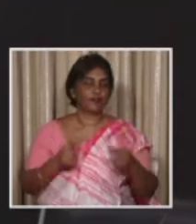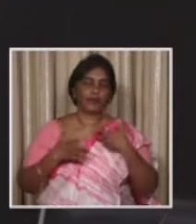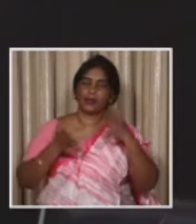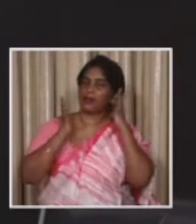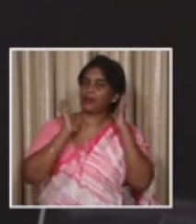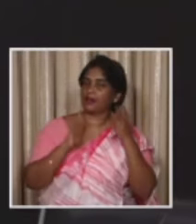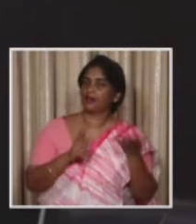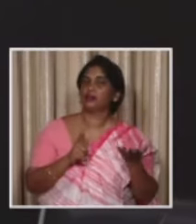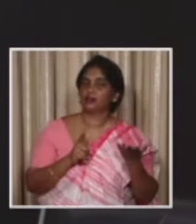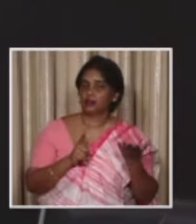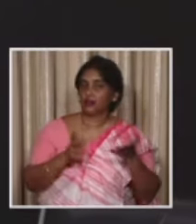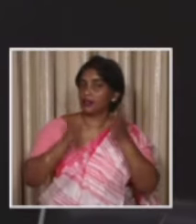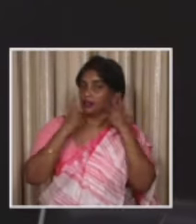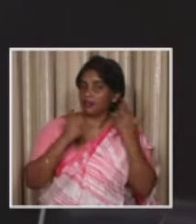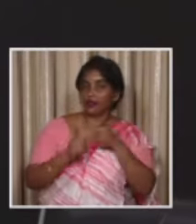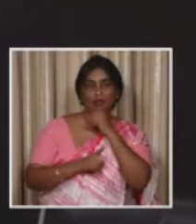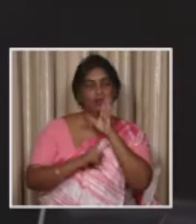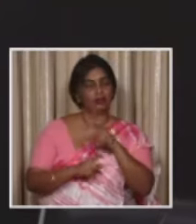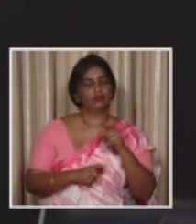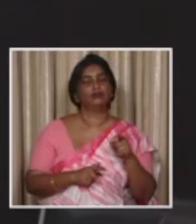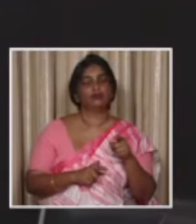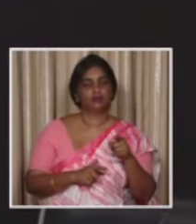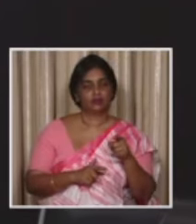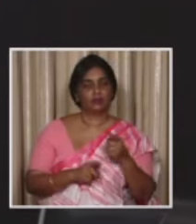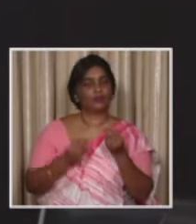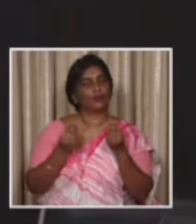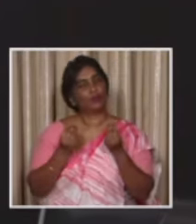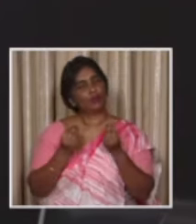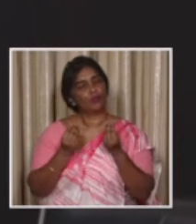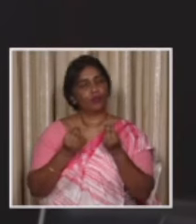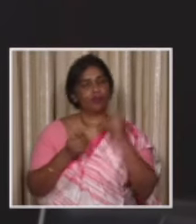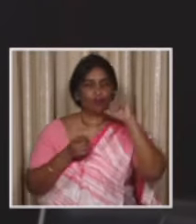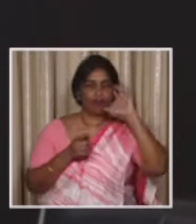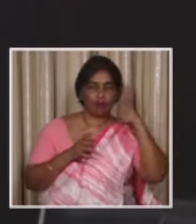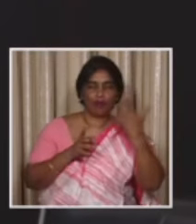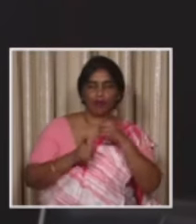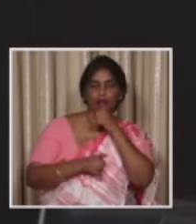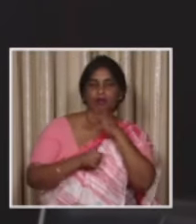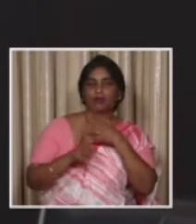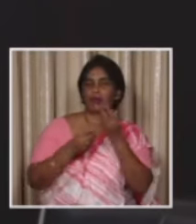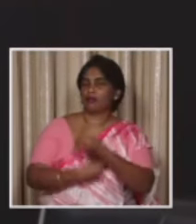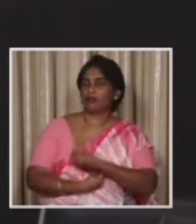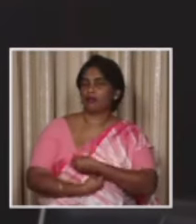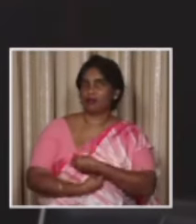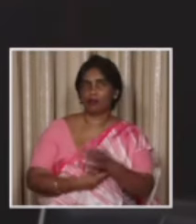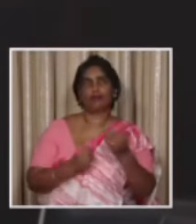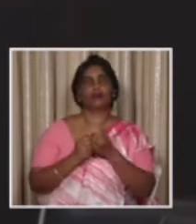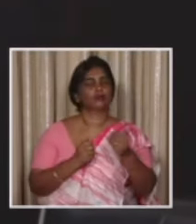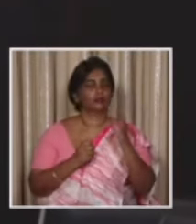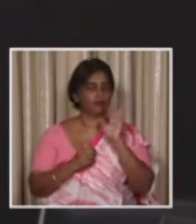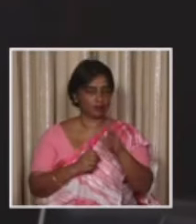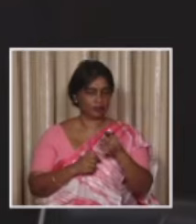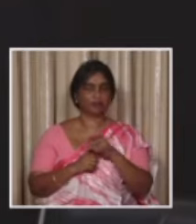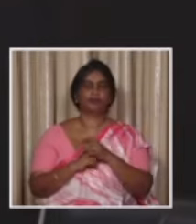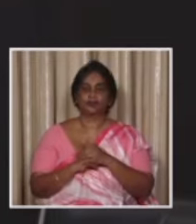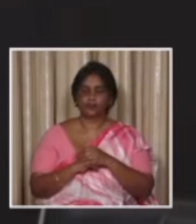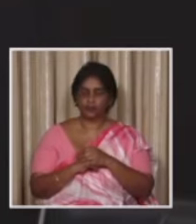වෙනවා. හිනහ වෙලා කතා කරලා පොඩි මෝඩ චූන් එකක් දාලා ඒක විනාශ කරන වැඩපිළිවෙලට